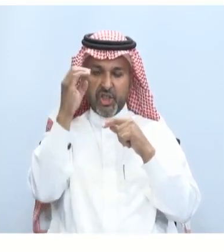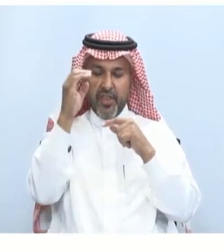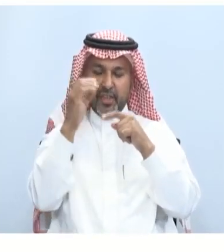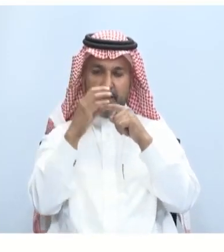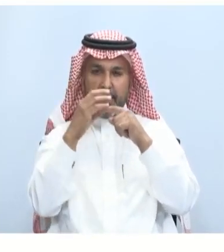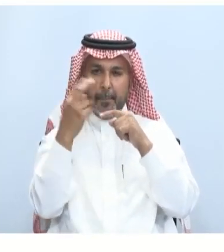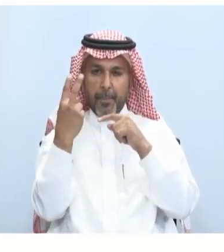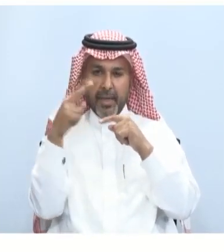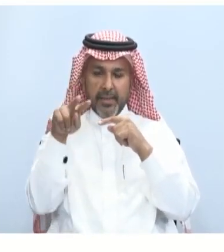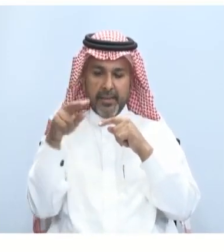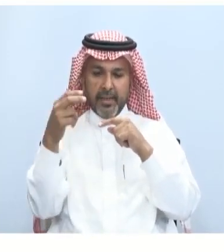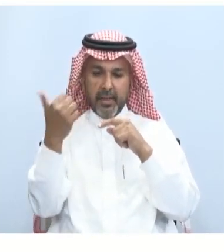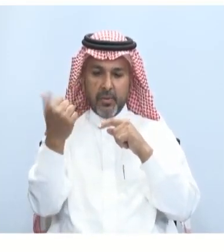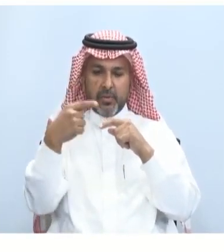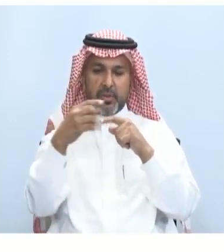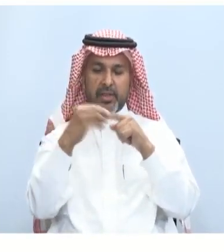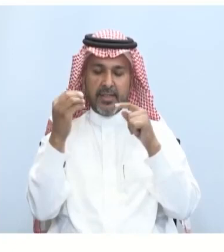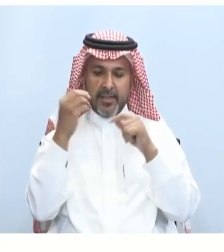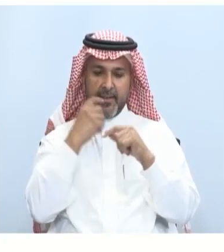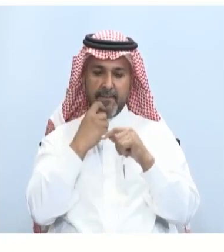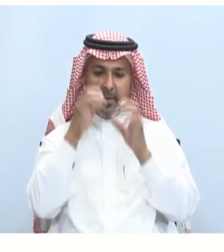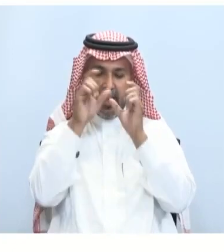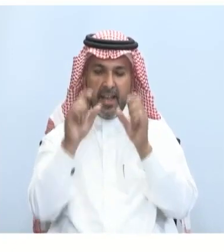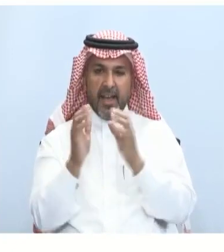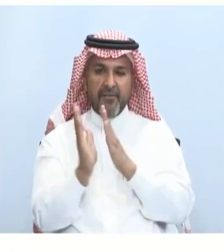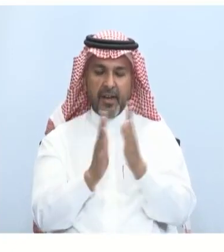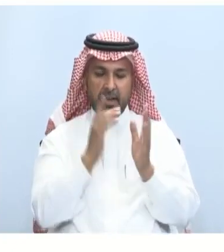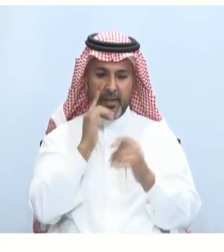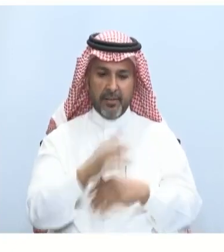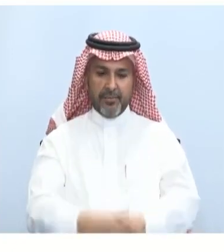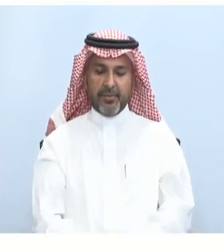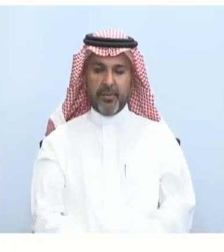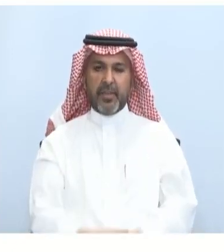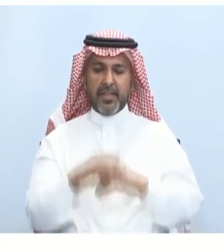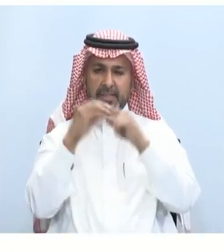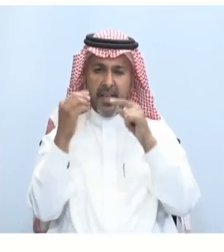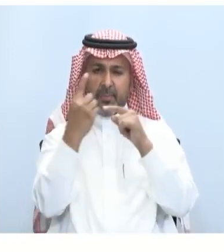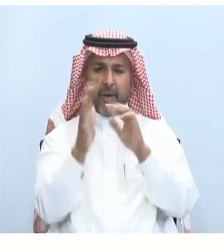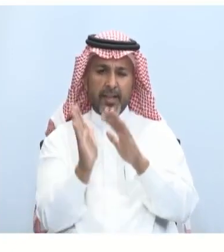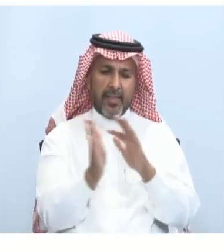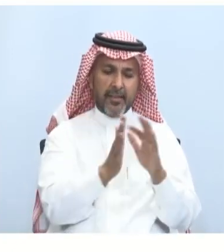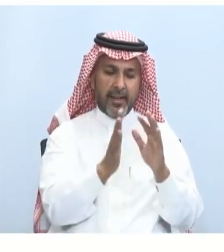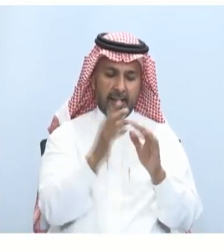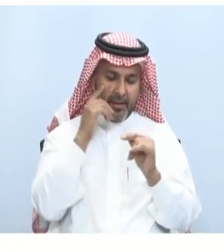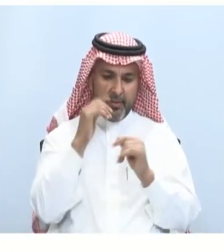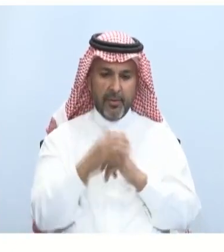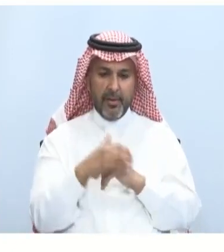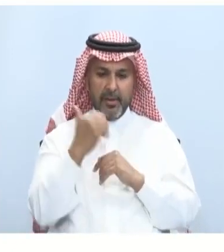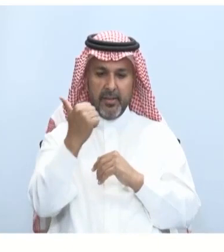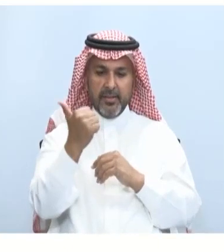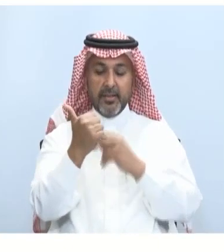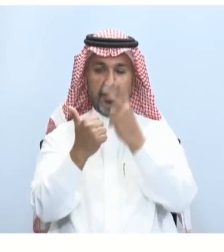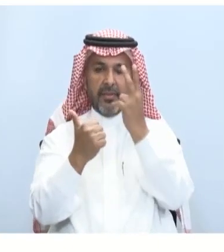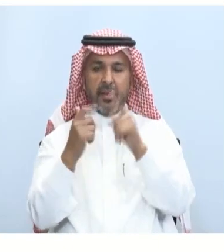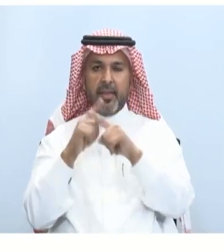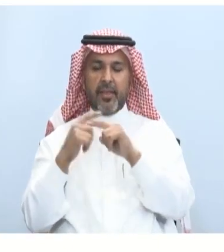216 راح نحللها الى سته تربيع في سته ثم بعد ذلك احسنتم نوزع الجذر على السالب